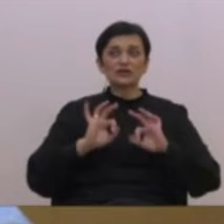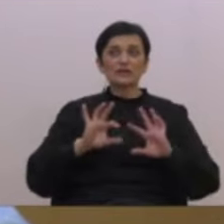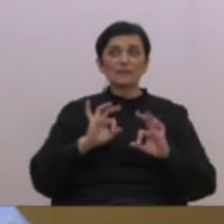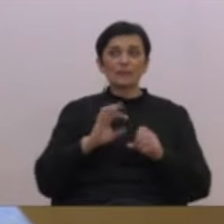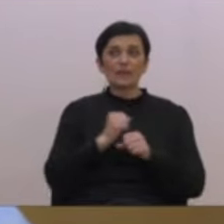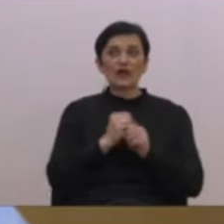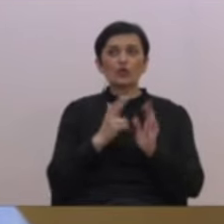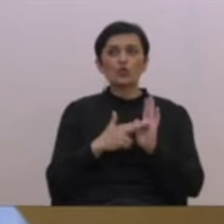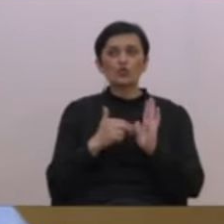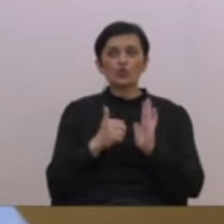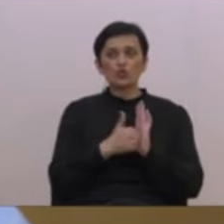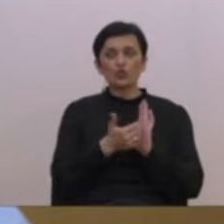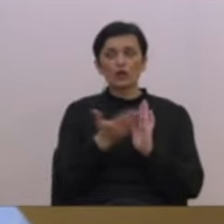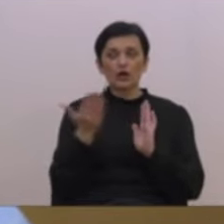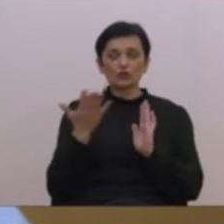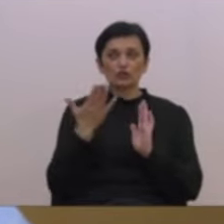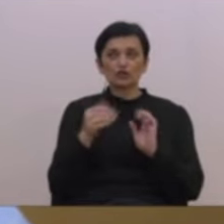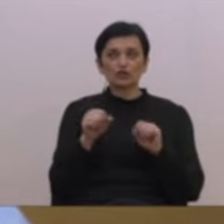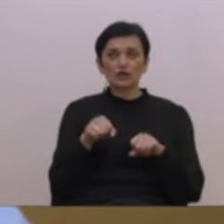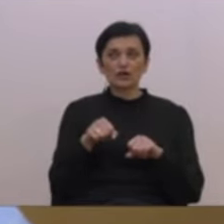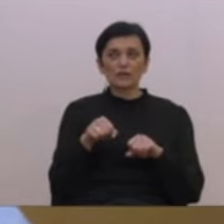nu ai văzut că nu ai